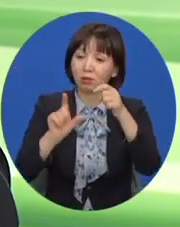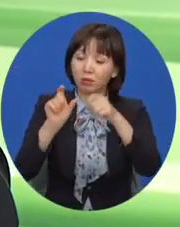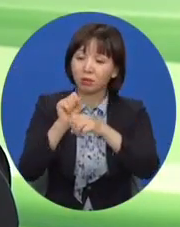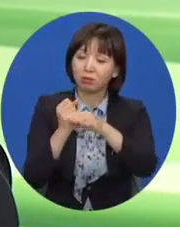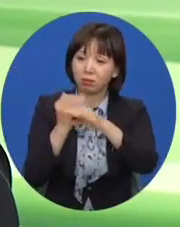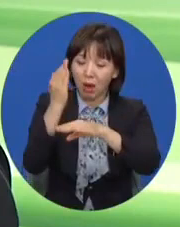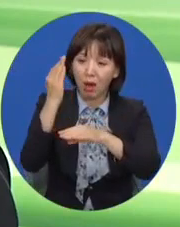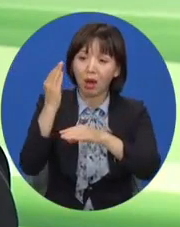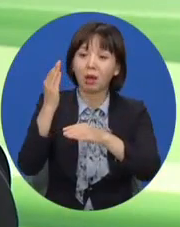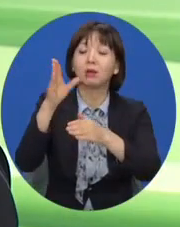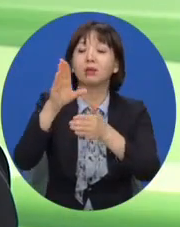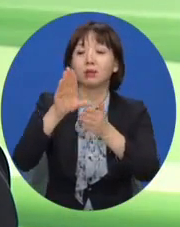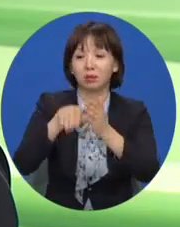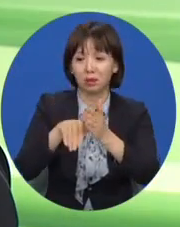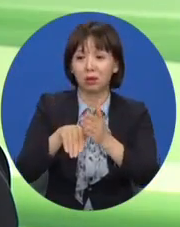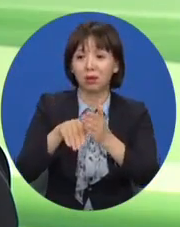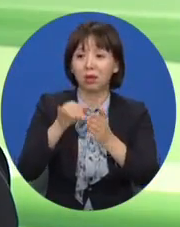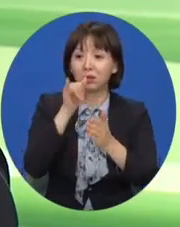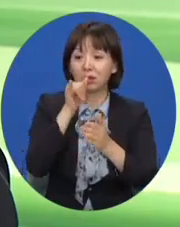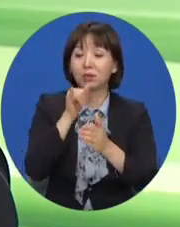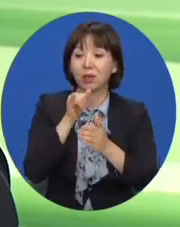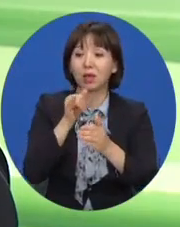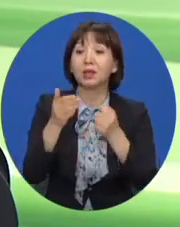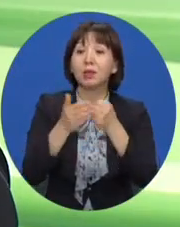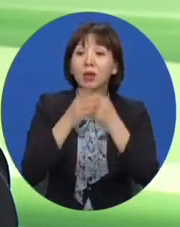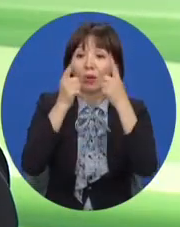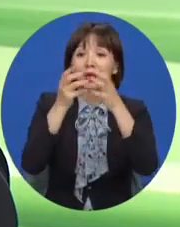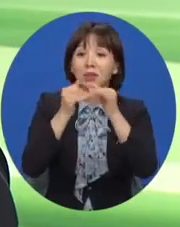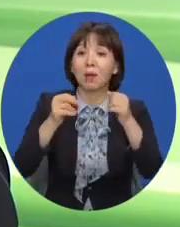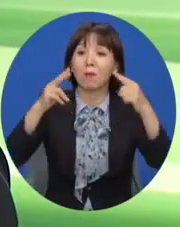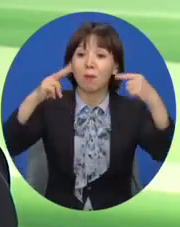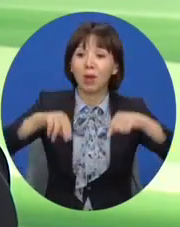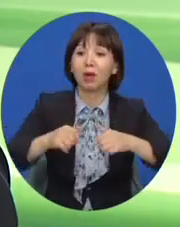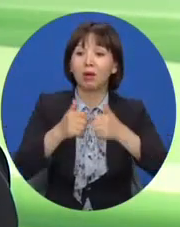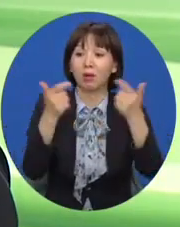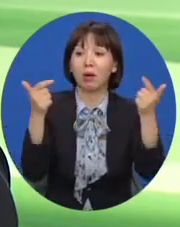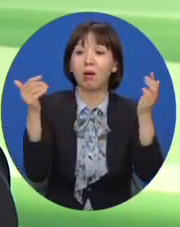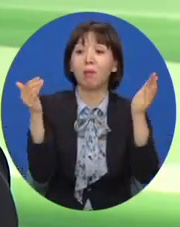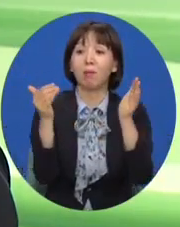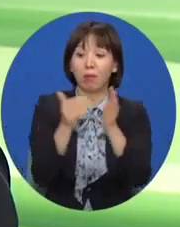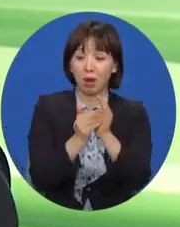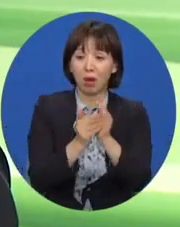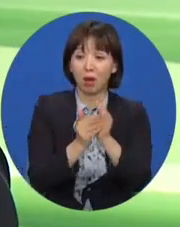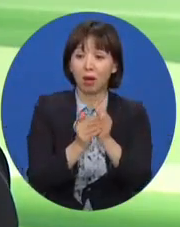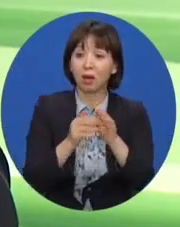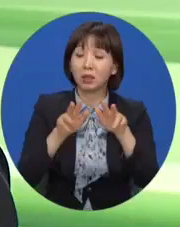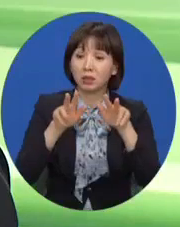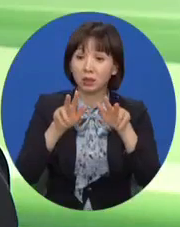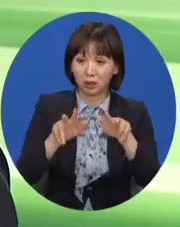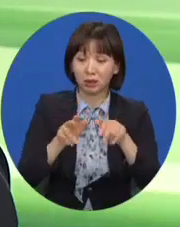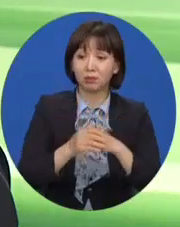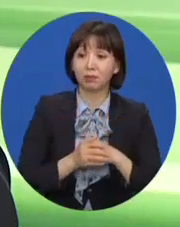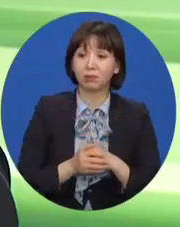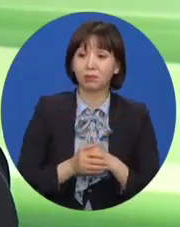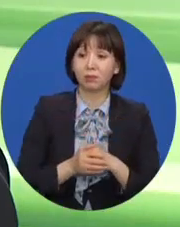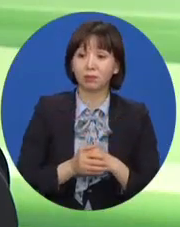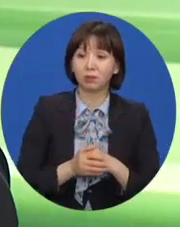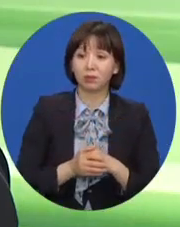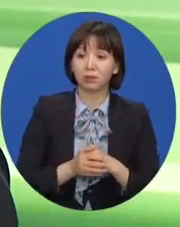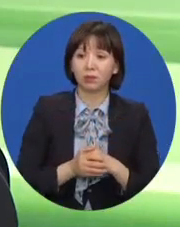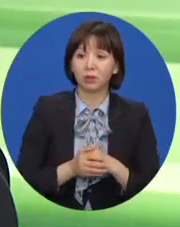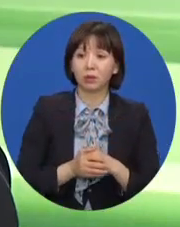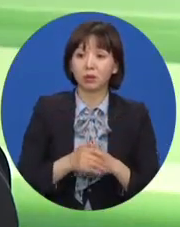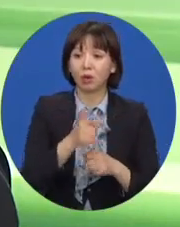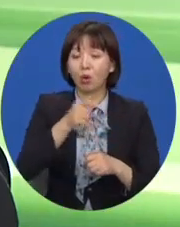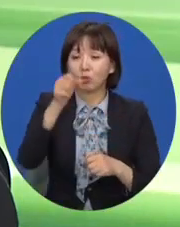열었습니다. 그래서 이제 관광객이 배로 늘어났다 이런 말씀도 드리면서 우리 지금 외식업을 하시는 분들이 아주 너무 좋다고